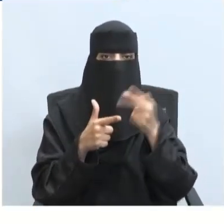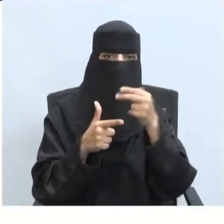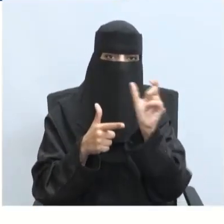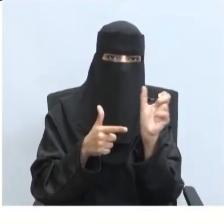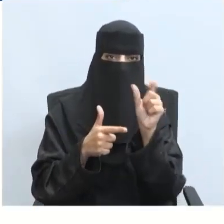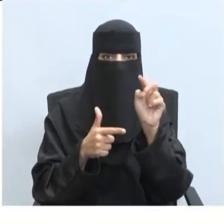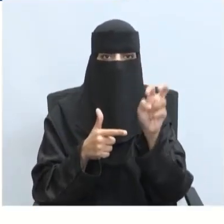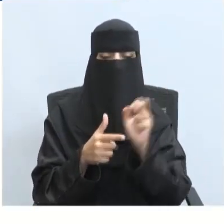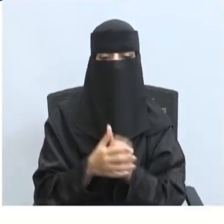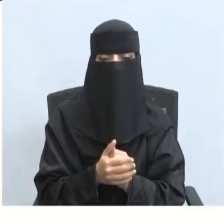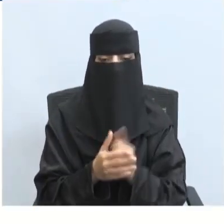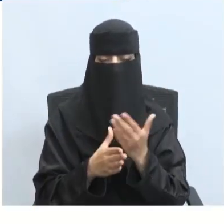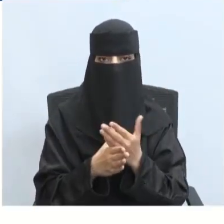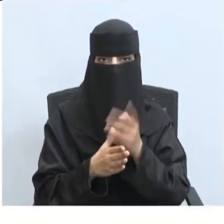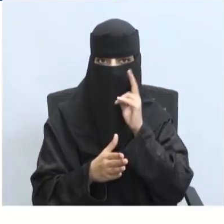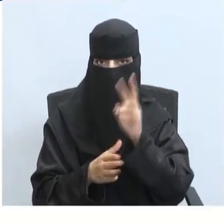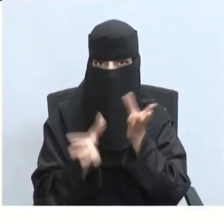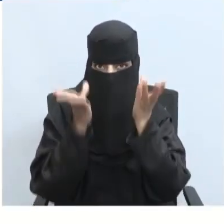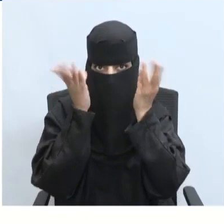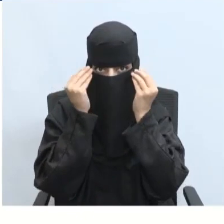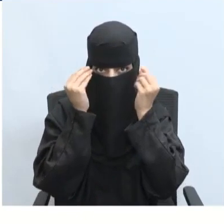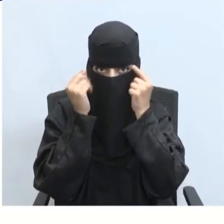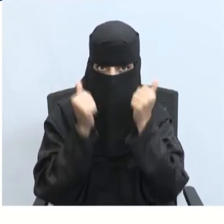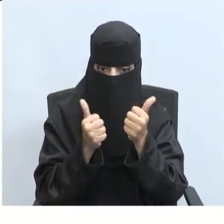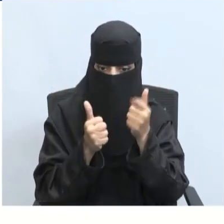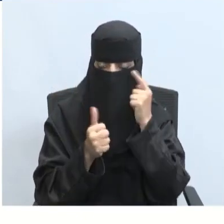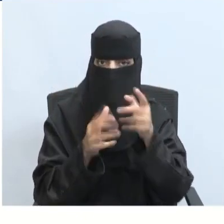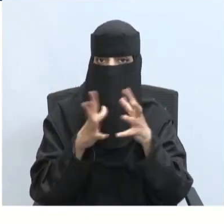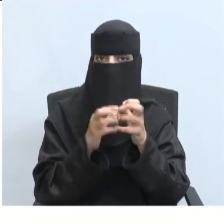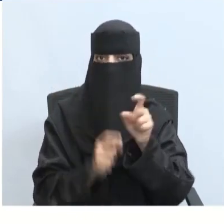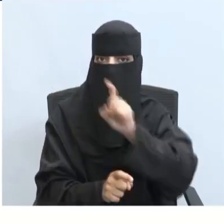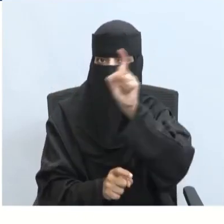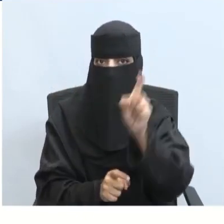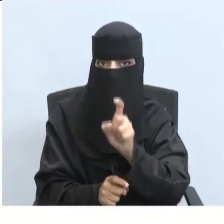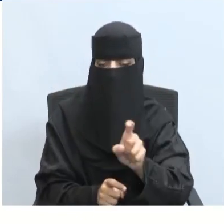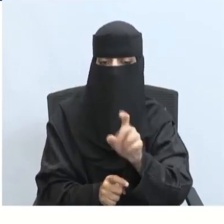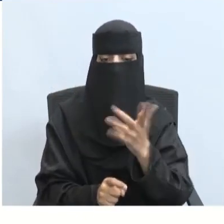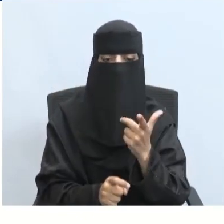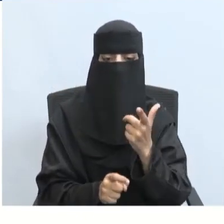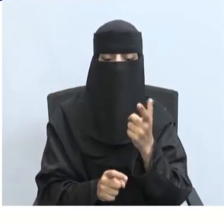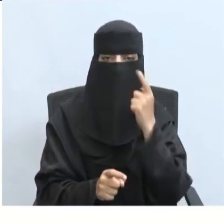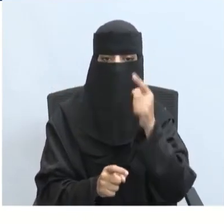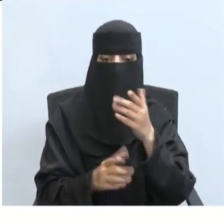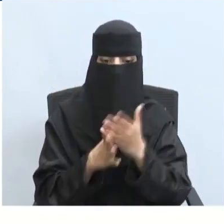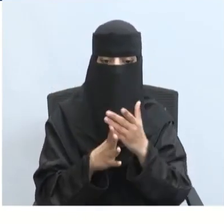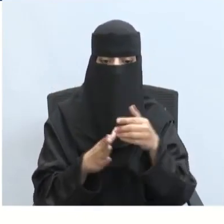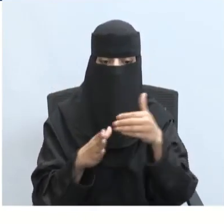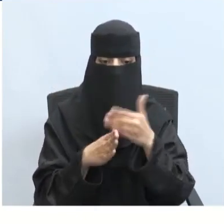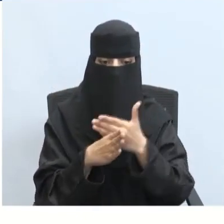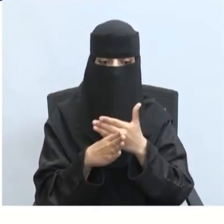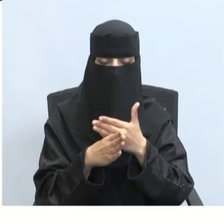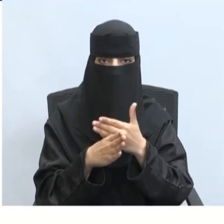شيئيه اذا عزيزي الطالب فسر لماذا تعد القرنيه عنصر التجميع الرئيس